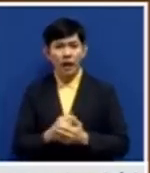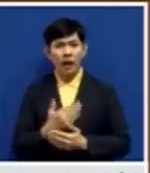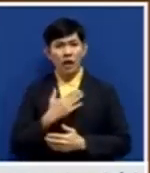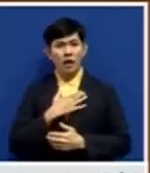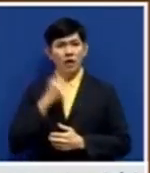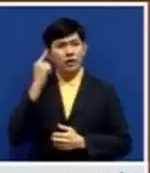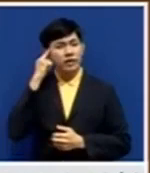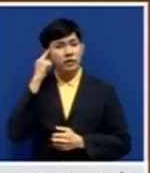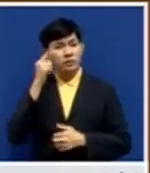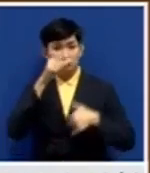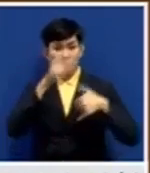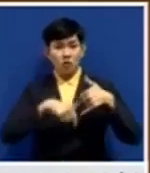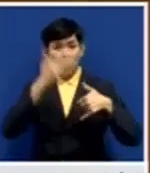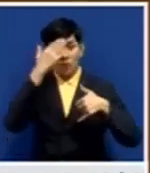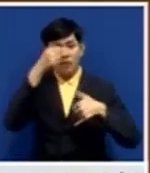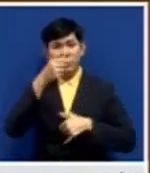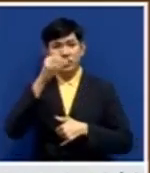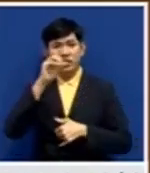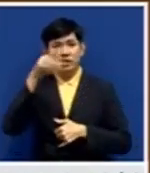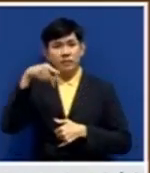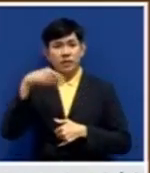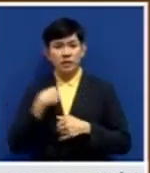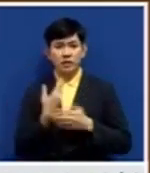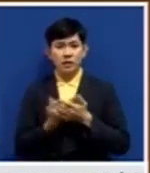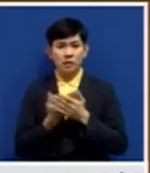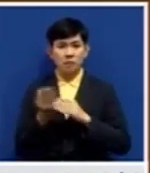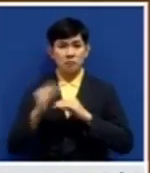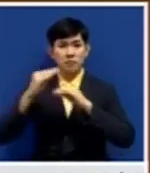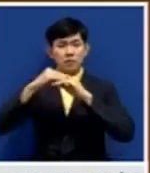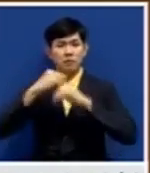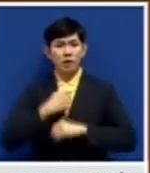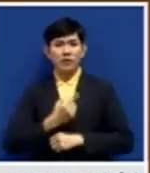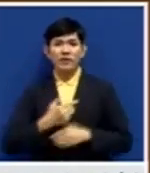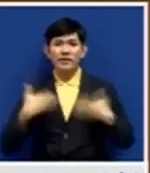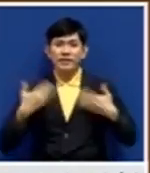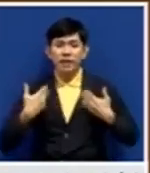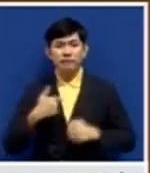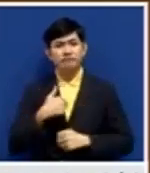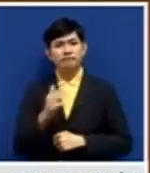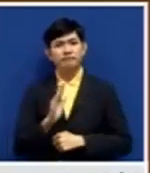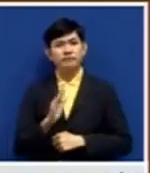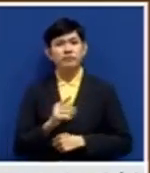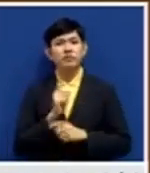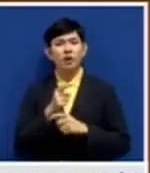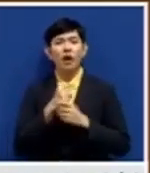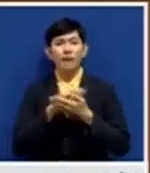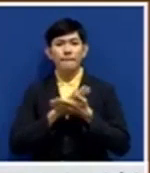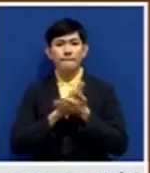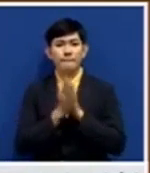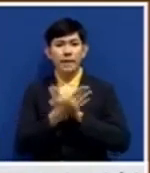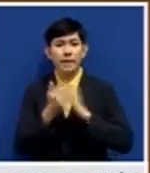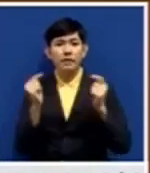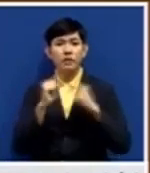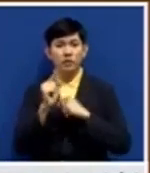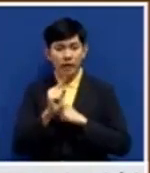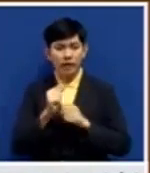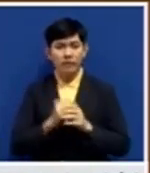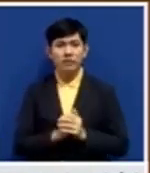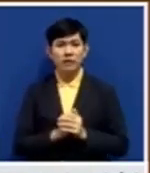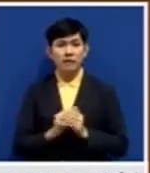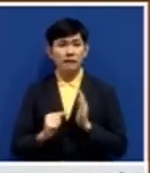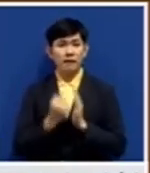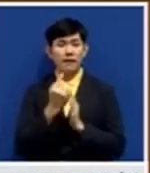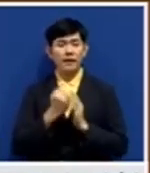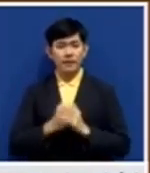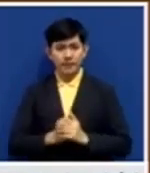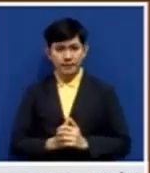ช่แค่ว่าเห็น GDP โตแล้วก็ดีใจเราพยายามวางรากฐานเพื่อการเปลี่ยนแปลงในสิ่งเหล่านี้ข้อแรกเลยที